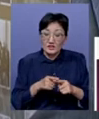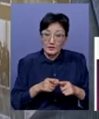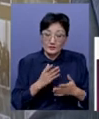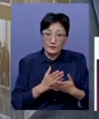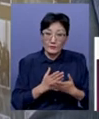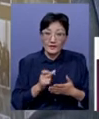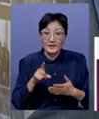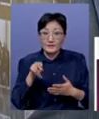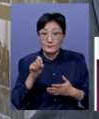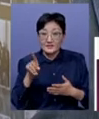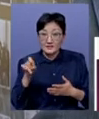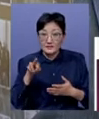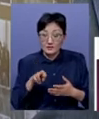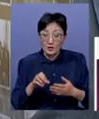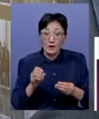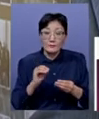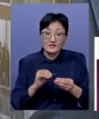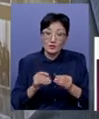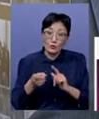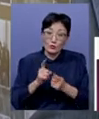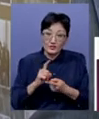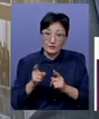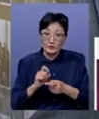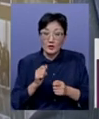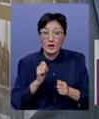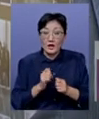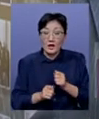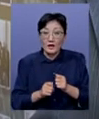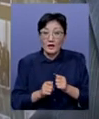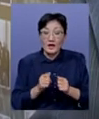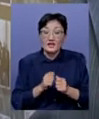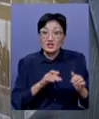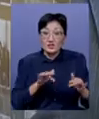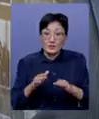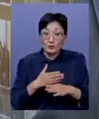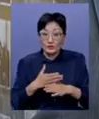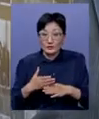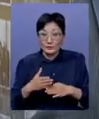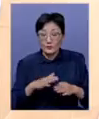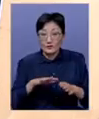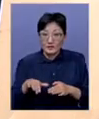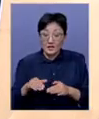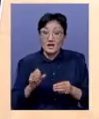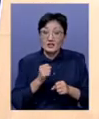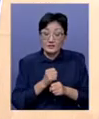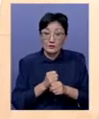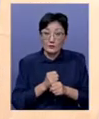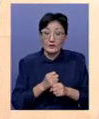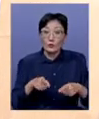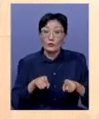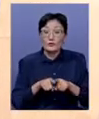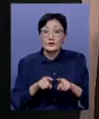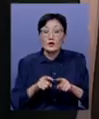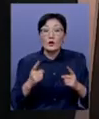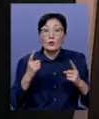бірақ экспозициялар үнемі өзгеріп, әр іс-шара өткен сайын жасалып тұрады. Қазақтың маңдайына біткен